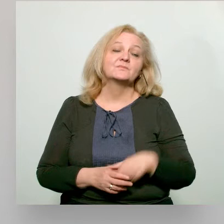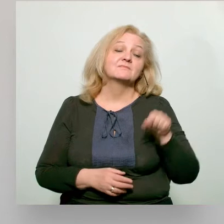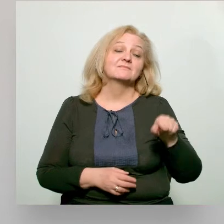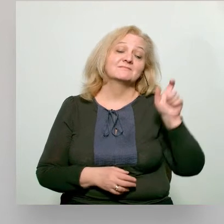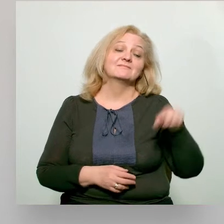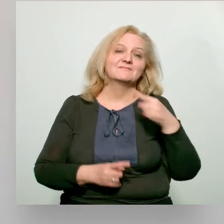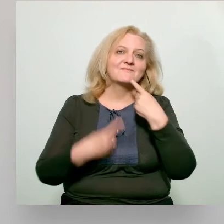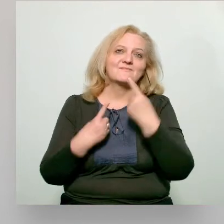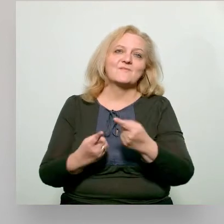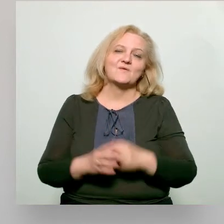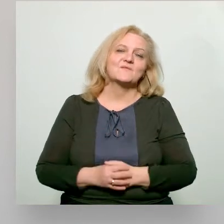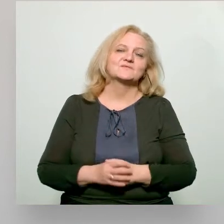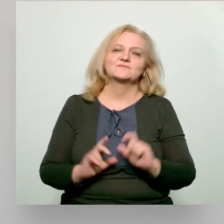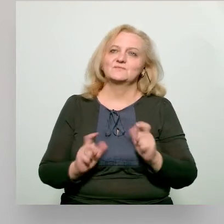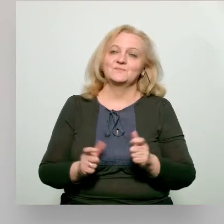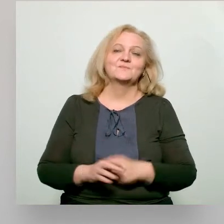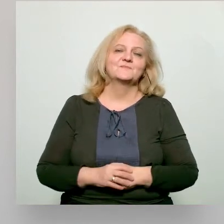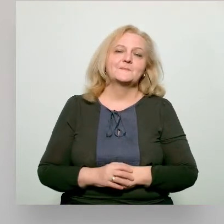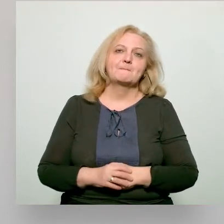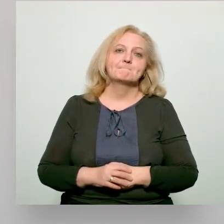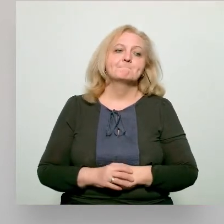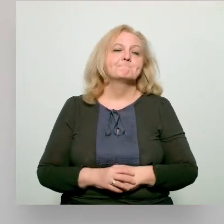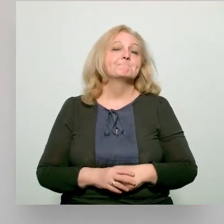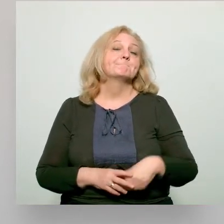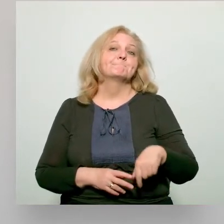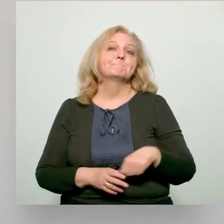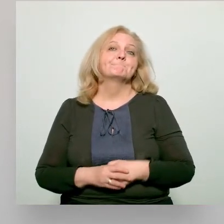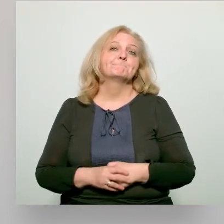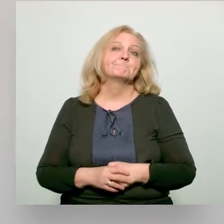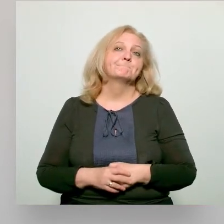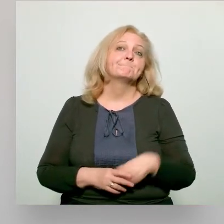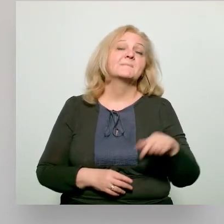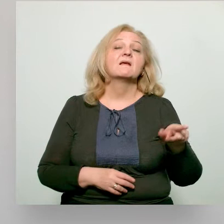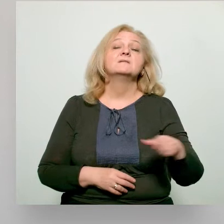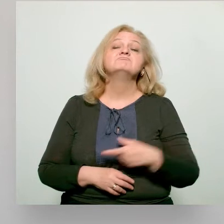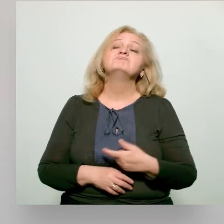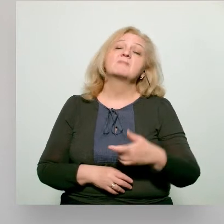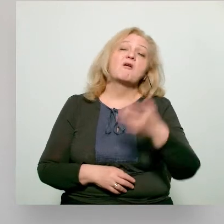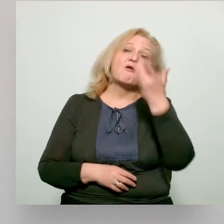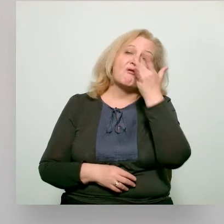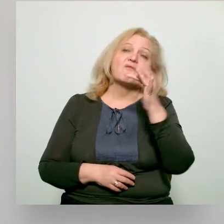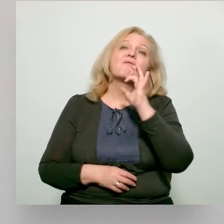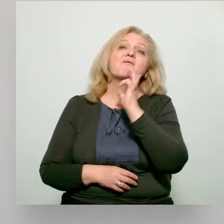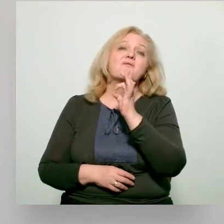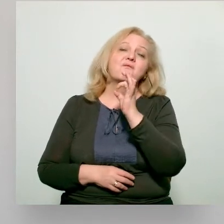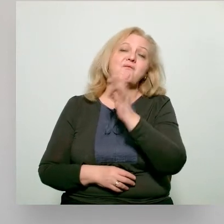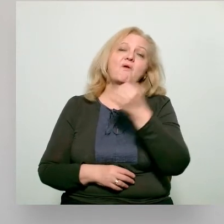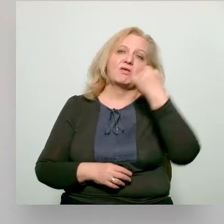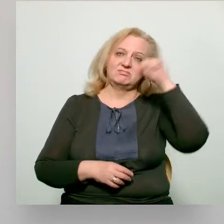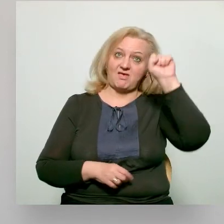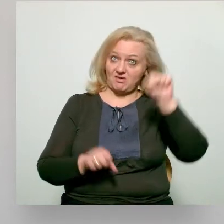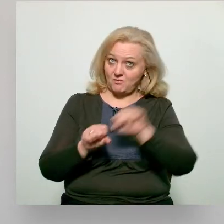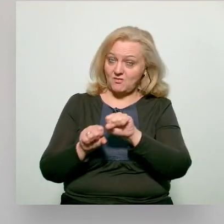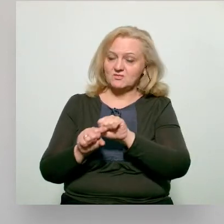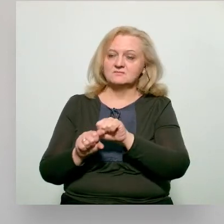powiedział kiedyś, biorąc pod uwagę swoje doświadczenia polityka, że zawsze rosyjska demokracja zawsze kończy się na kwestii ukraińskiej i